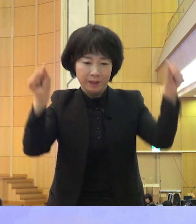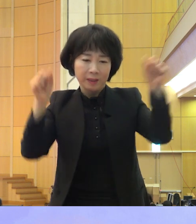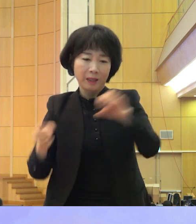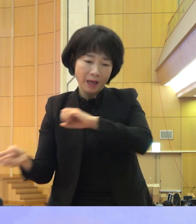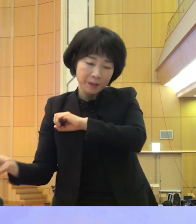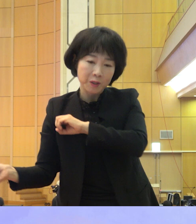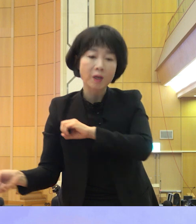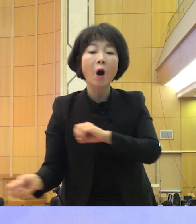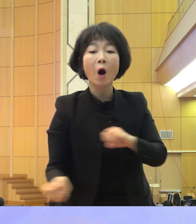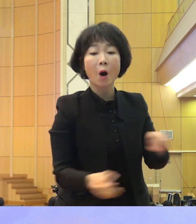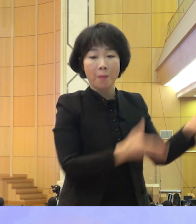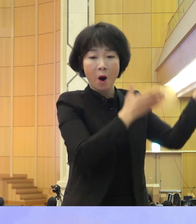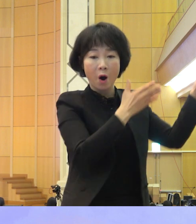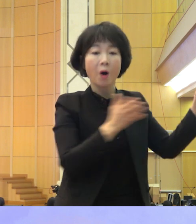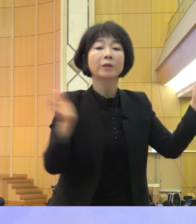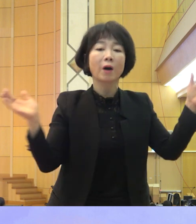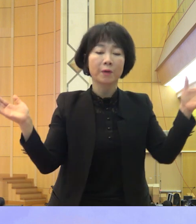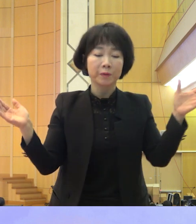질병